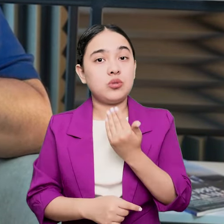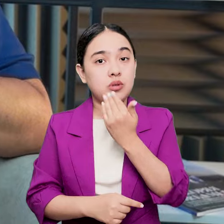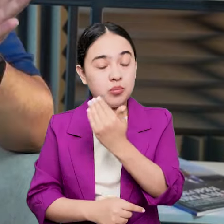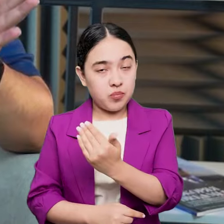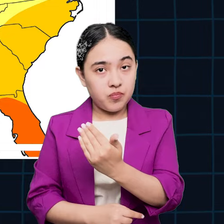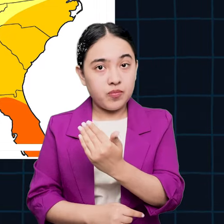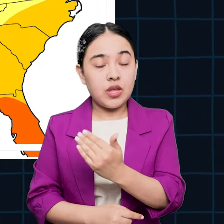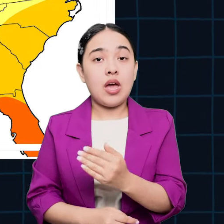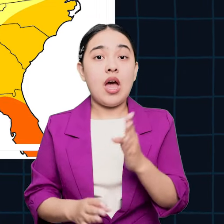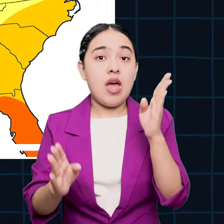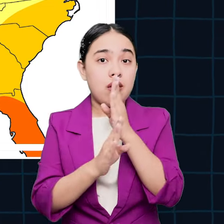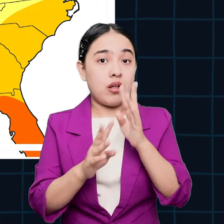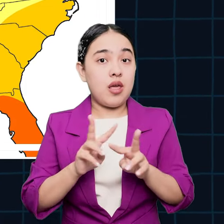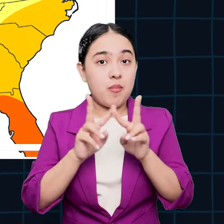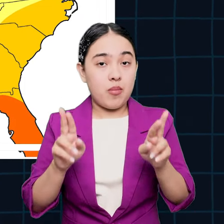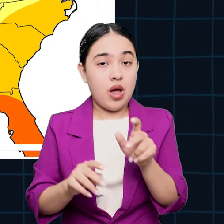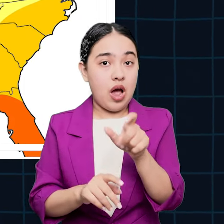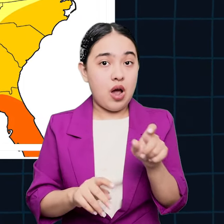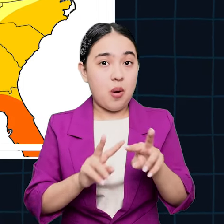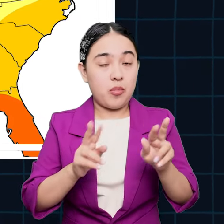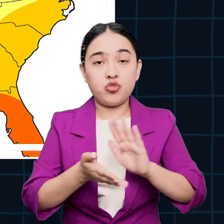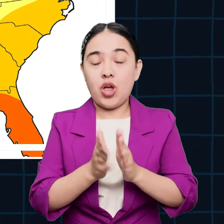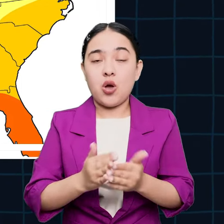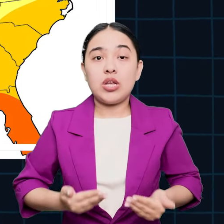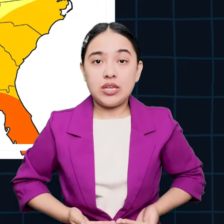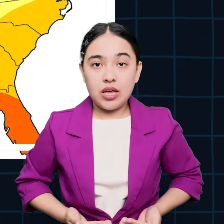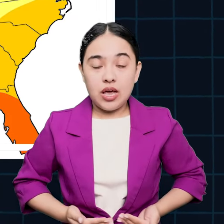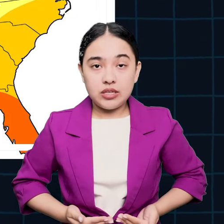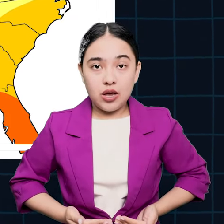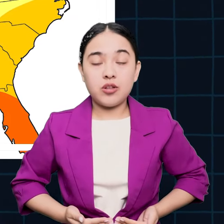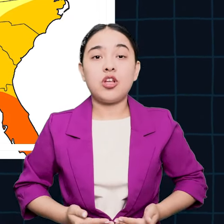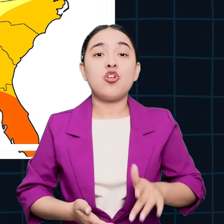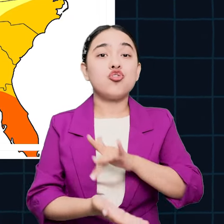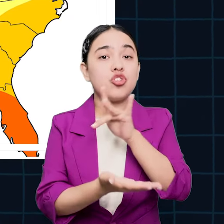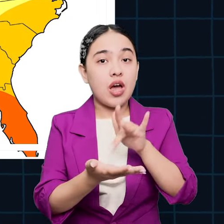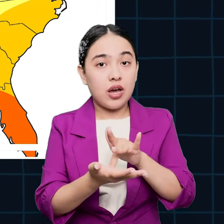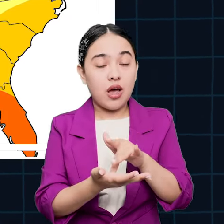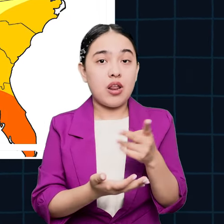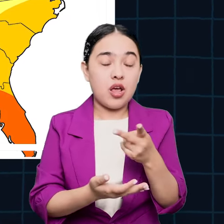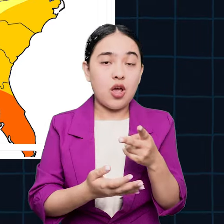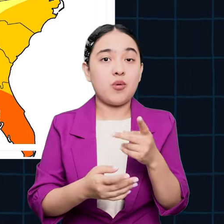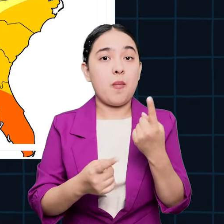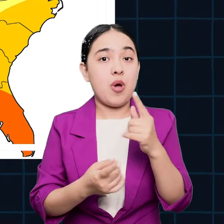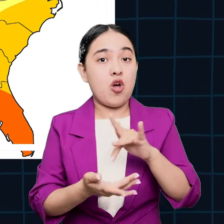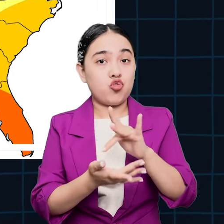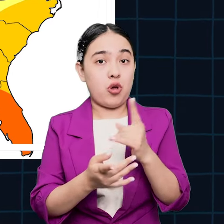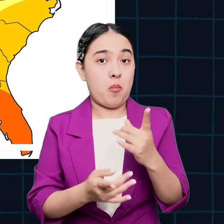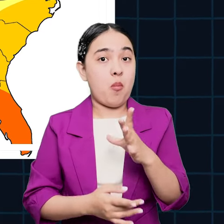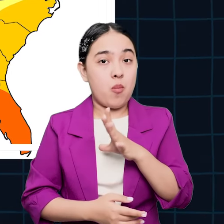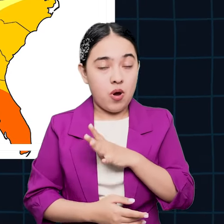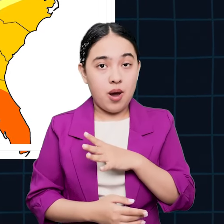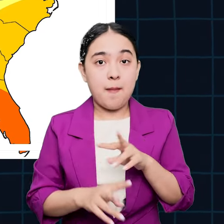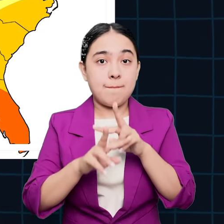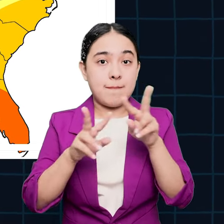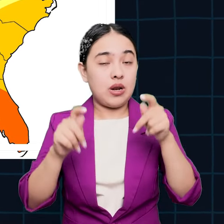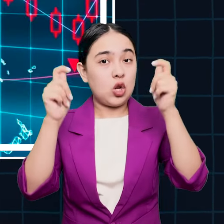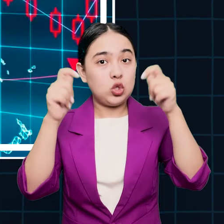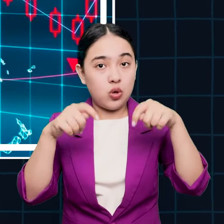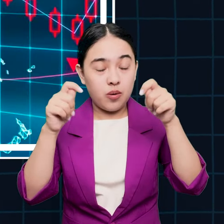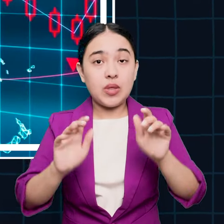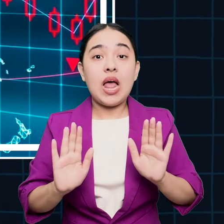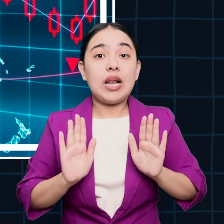tegishli. Iqlim bir xil, aholi bir xil sharoitda yashaydi. Ikkala shaharda ham, demak, oldin bitta shahar bo'lgan, bir xil yomg'ir